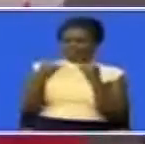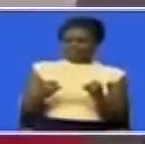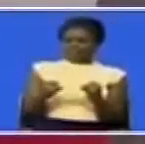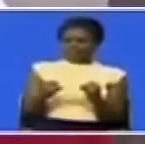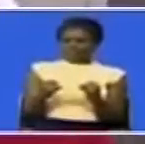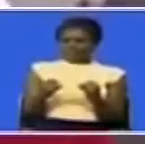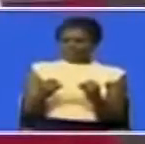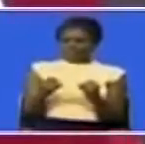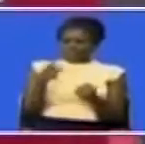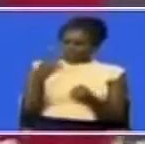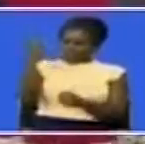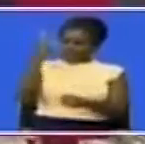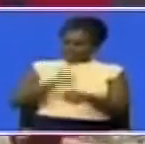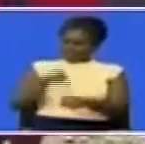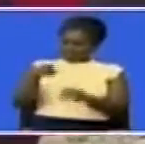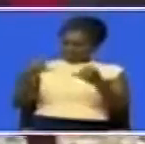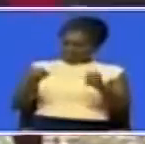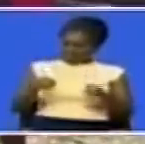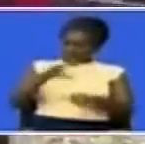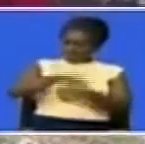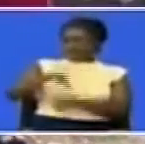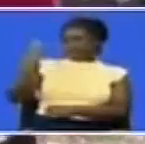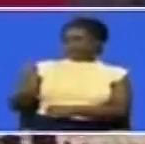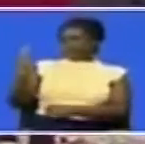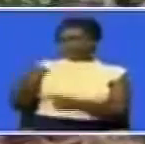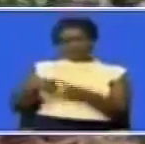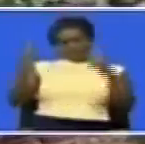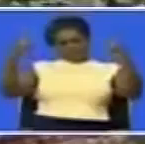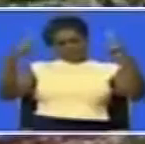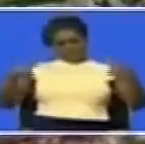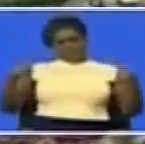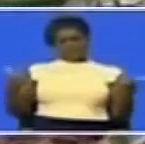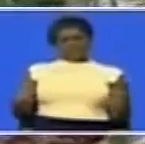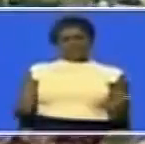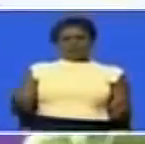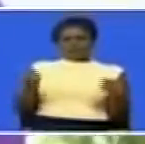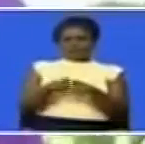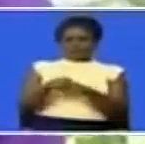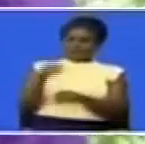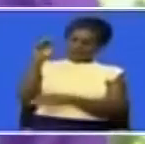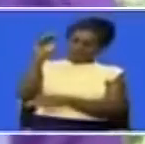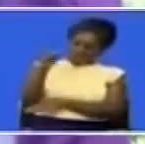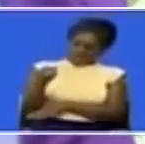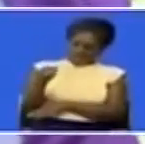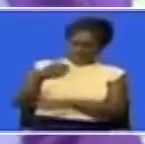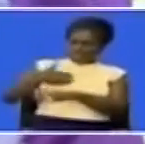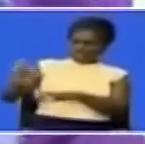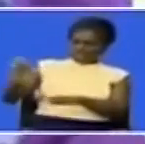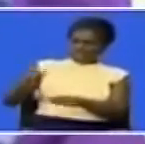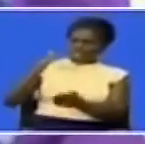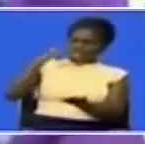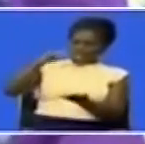Wanadai kwamba wamejaribu mara nne kumfikia Rais Uhuru Kenyatta bila mafanikio yote. Kando na maombi ambayo wametuma kupitia